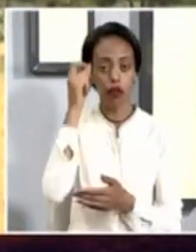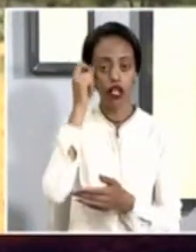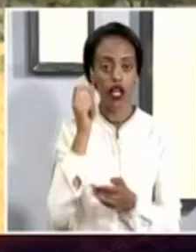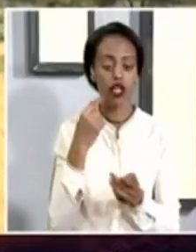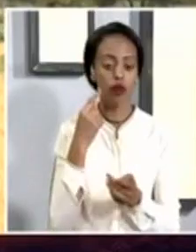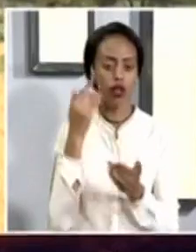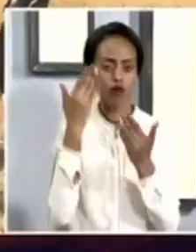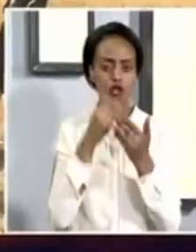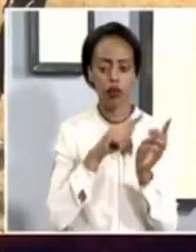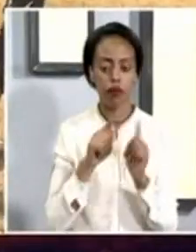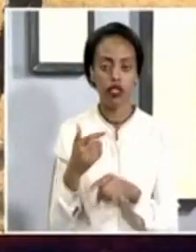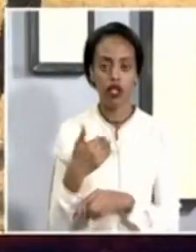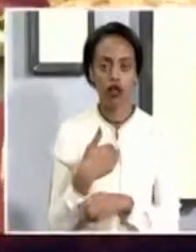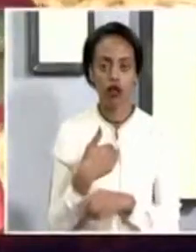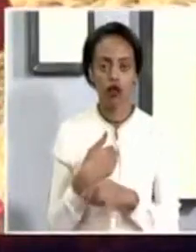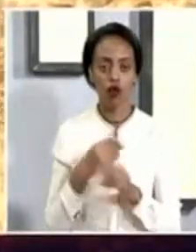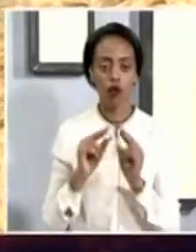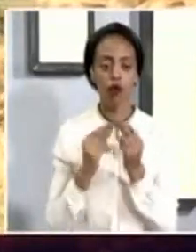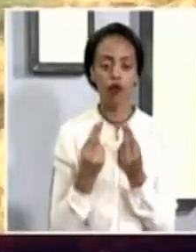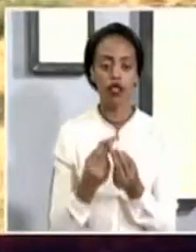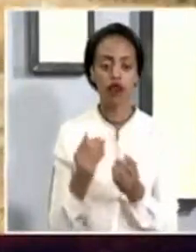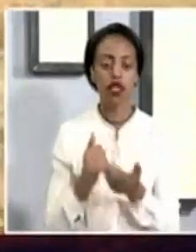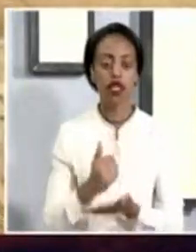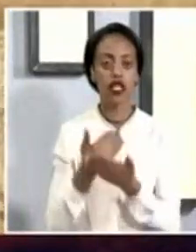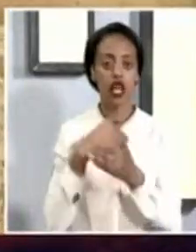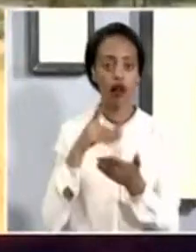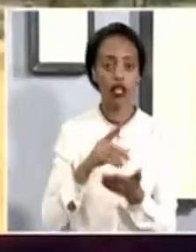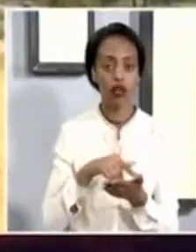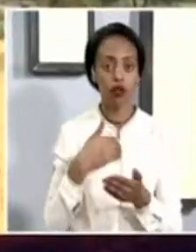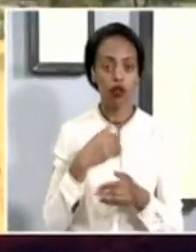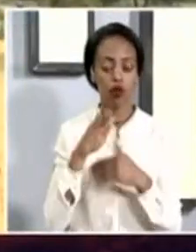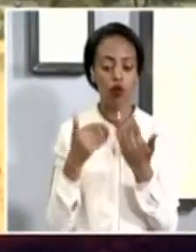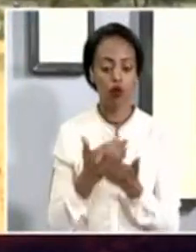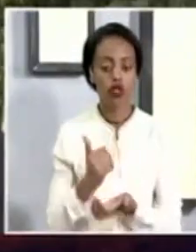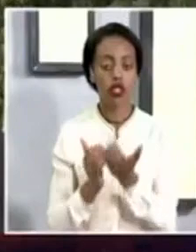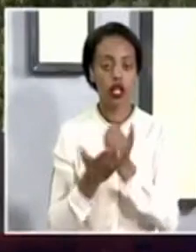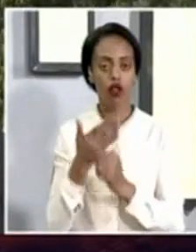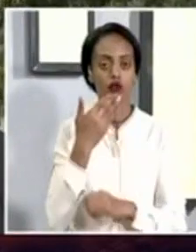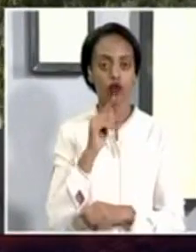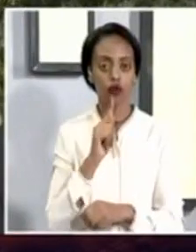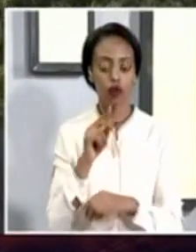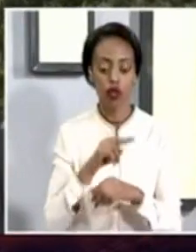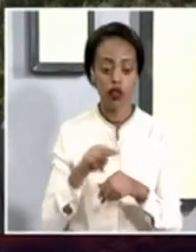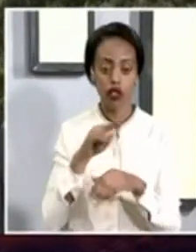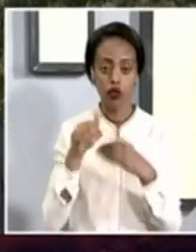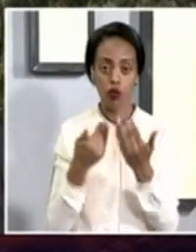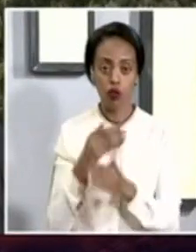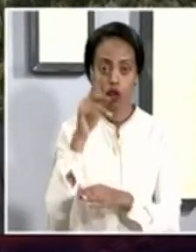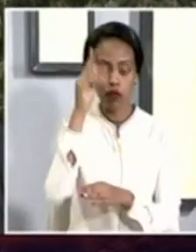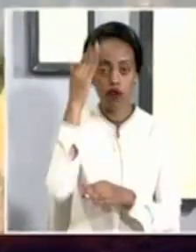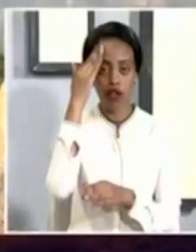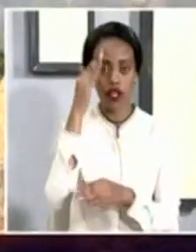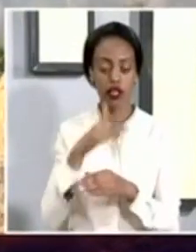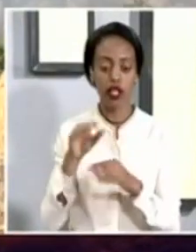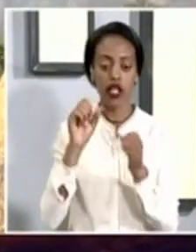ሰሚዐ ሕዚ ገስጊሰ መፅአ ወለደይ ይሕግዝ ኣለኹ ኣብ ከተማ ዘሎ ሰብ መፅ ሕግዝ ተዝተሓባበር ፅቡቅ ኣብ ዩኒቨርስቲታት ያው ከም ዝፍለጥ ዝለዓሊ ናይ